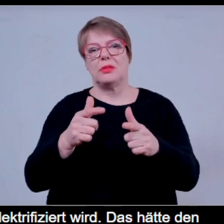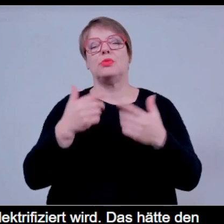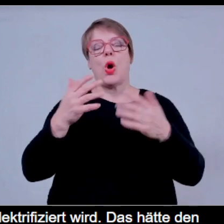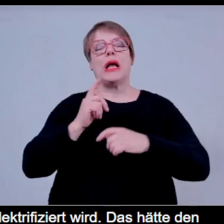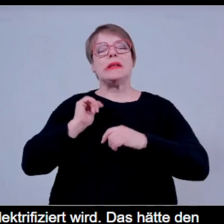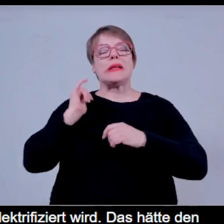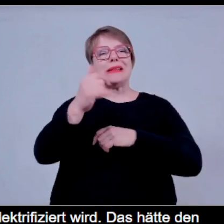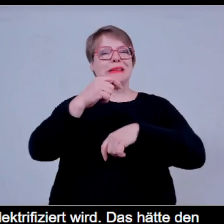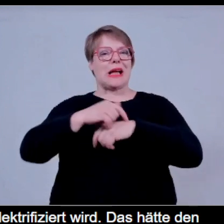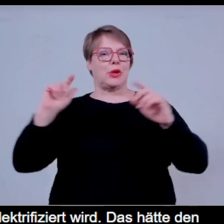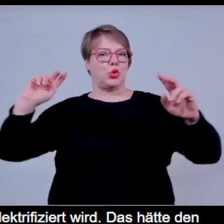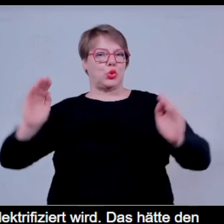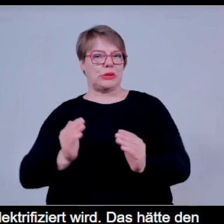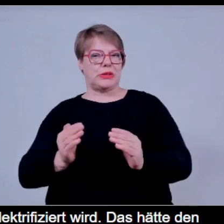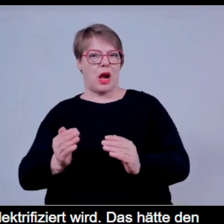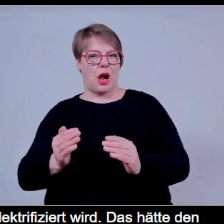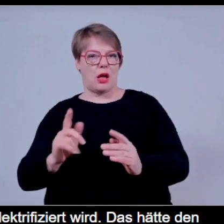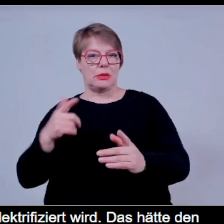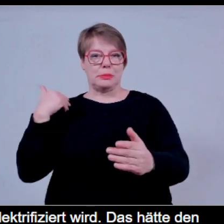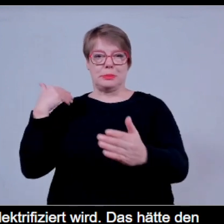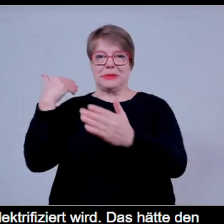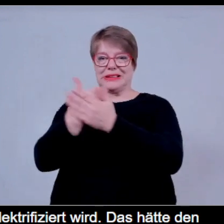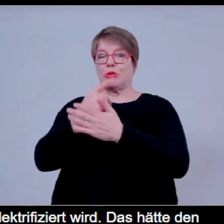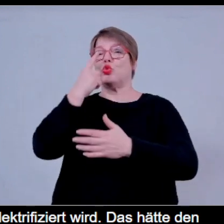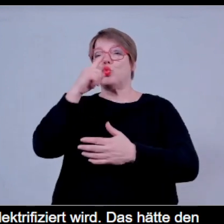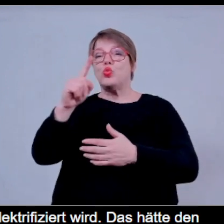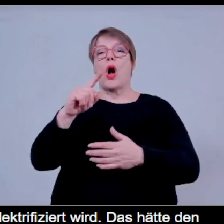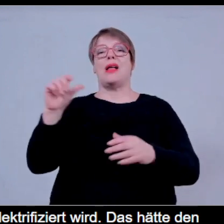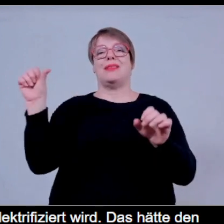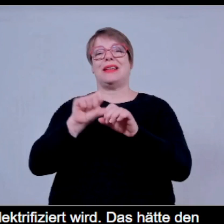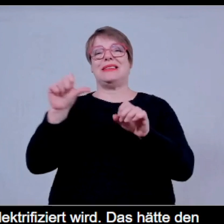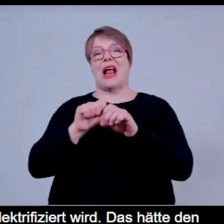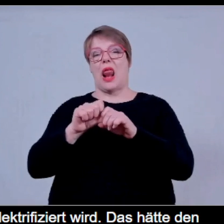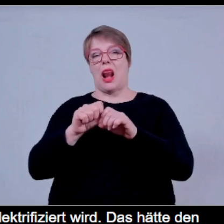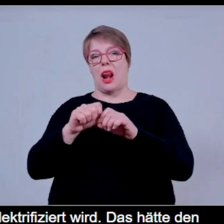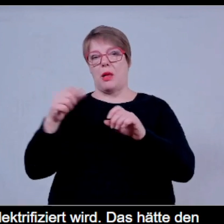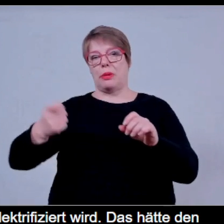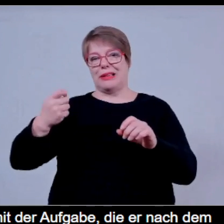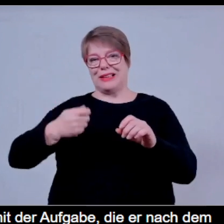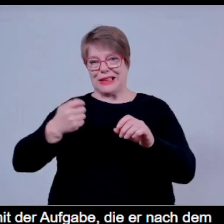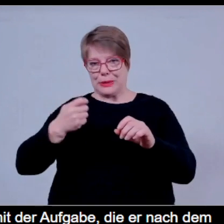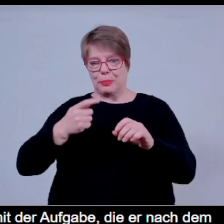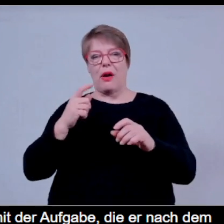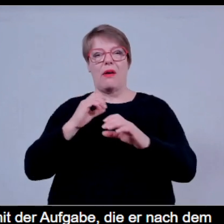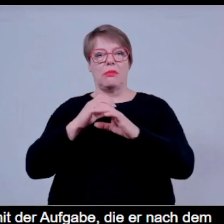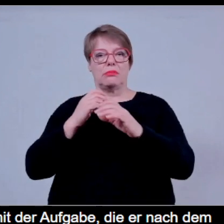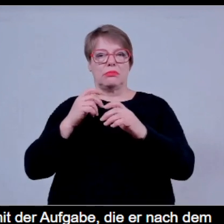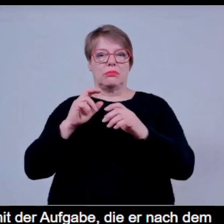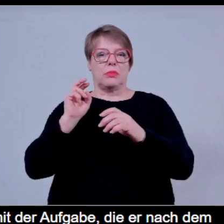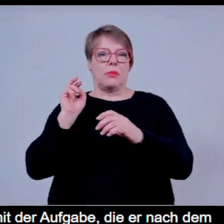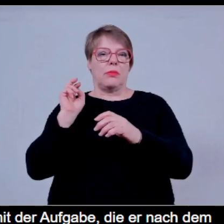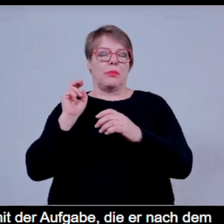die kommen schon langsam ans Ende der Lebensdauer. Also 2028 bis 2030 werden die aus dem Verkehr gezogen. Bis dahin